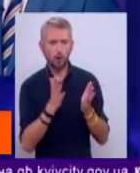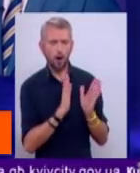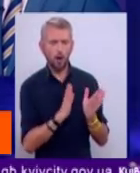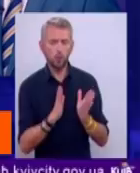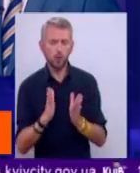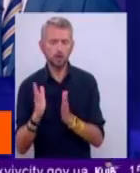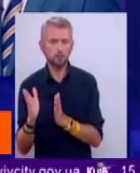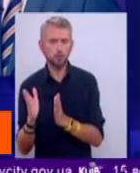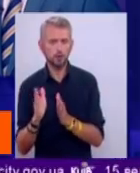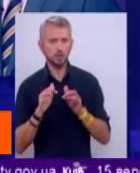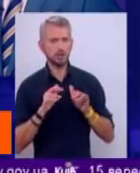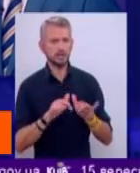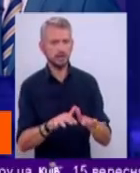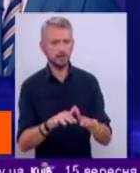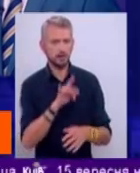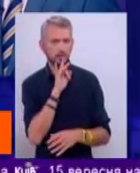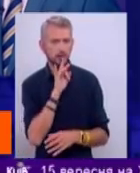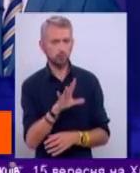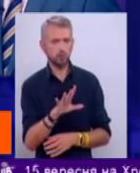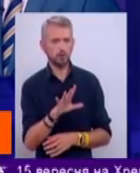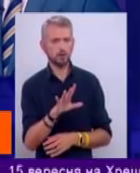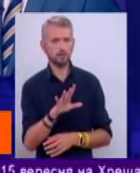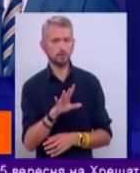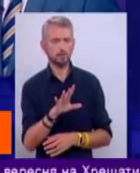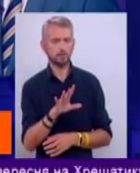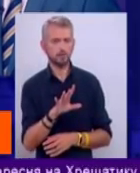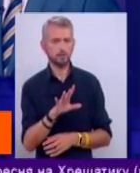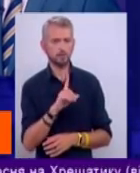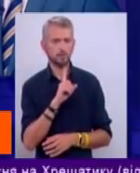алгоритму дій, не буде